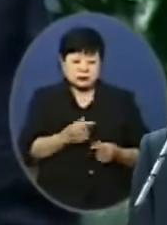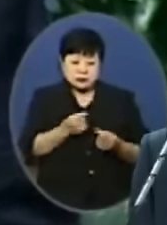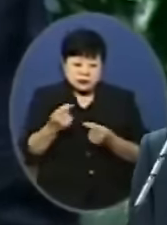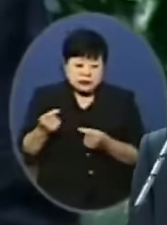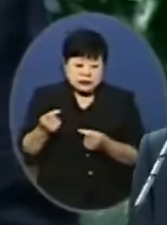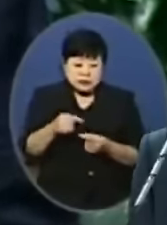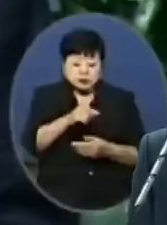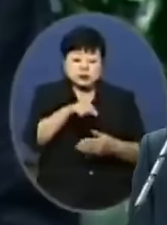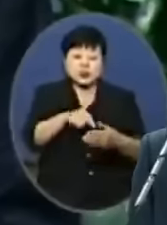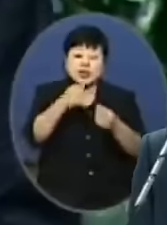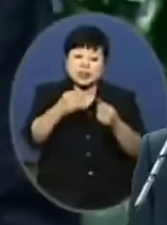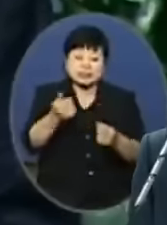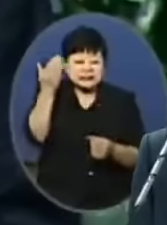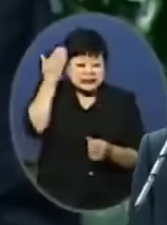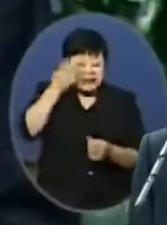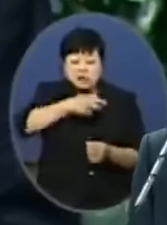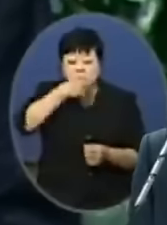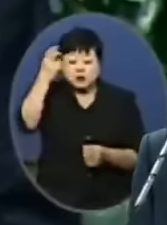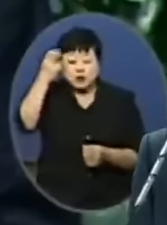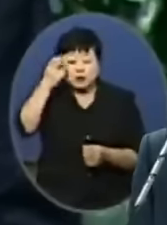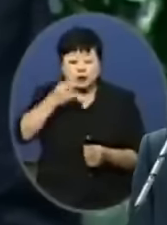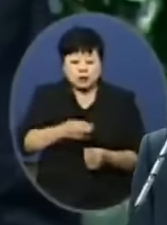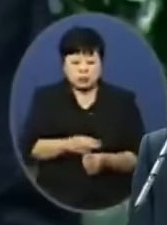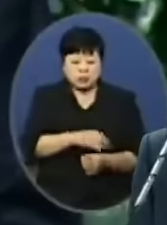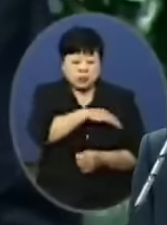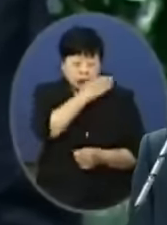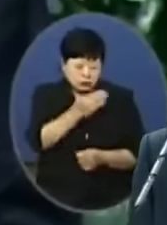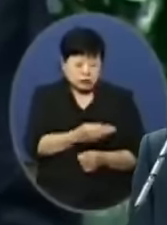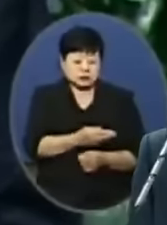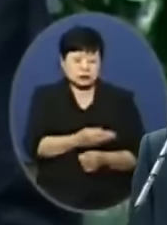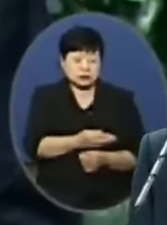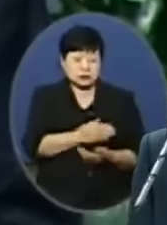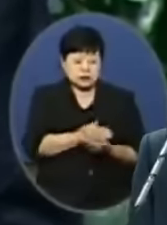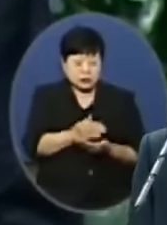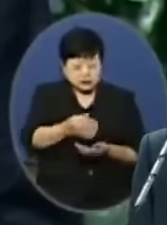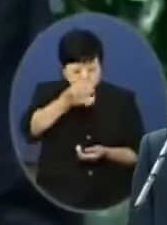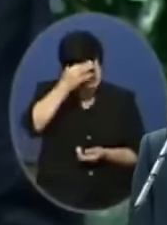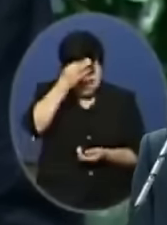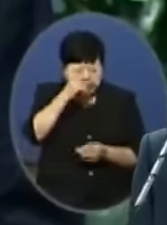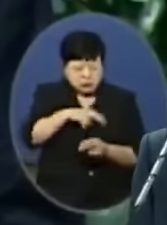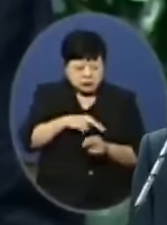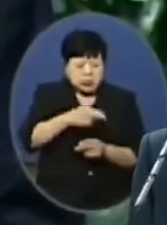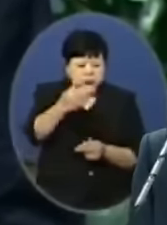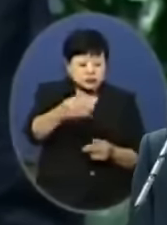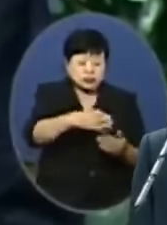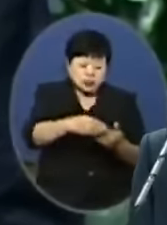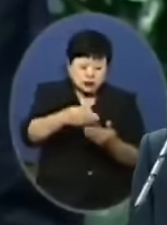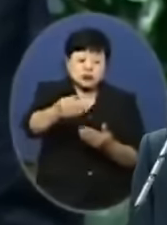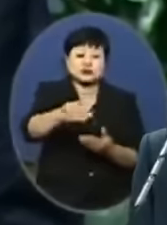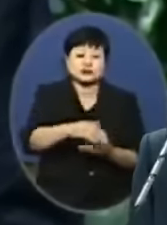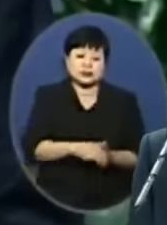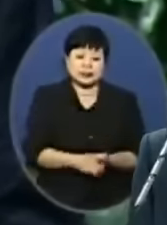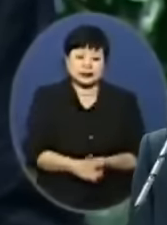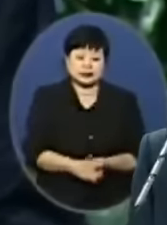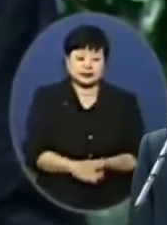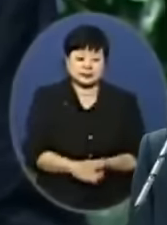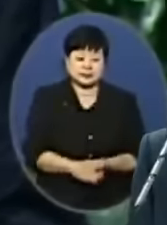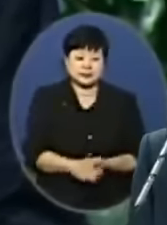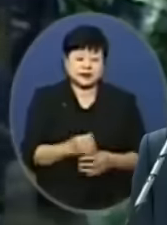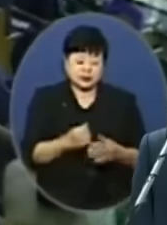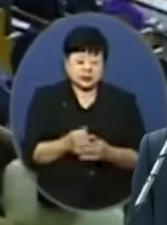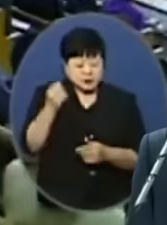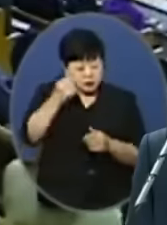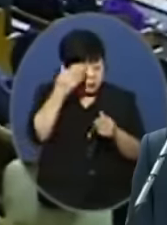속에서 계셔서 지혜와 총명, 모략과 재능 이런 은사를 주셔서 이끌어가 주시는 것입니다.